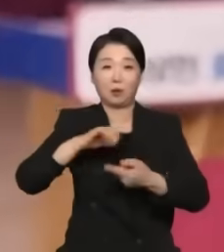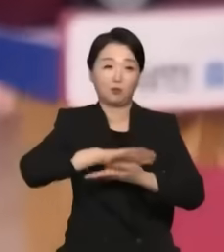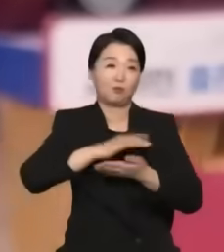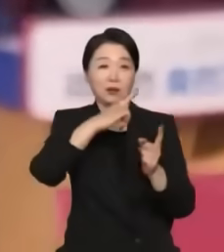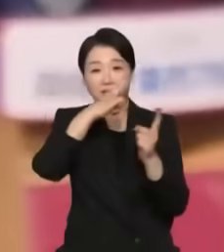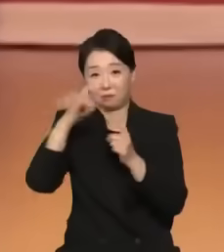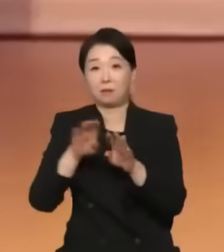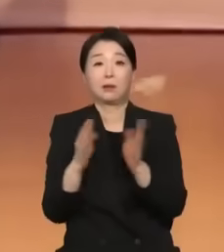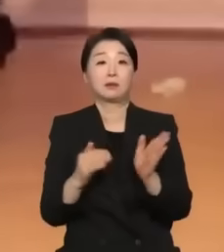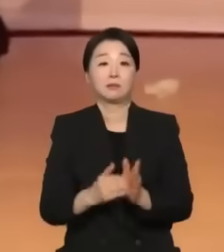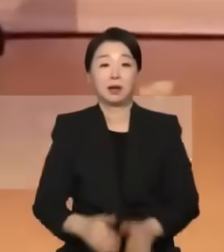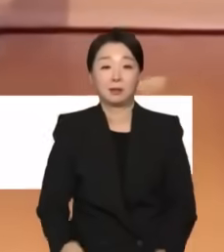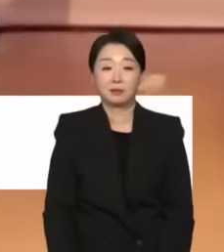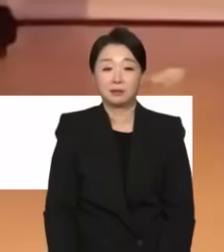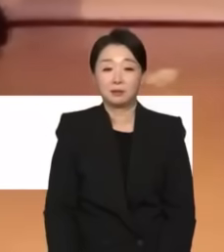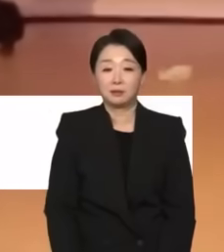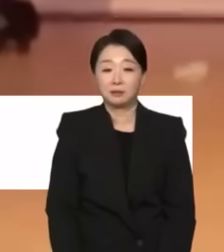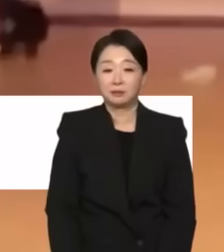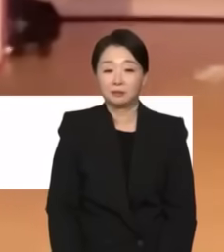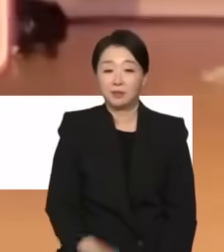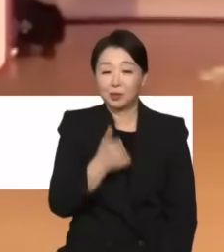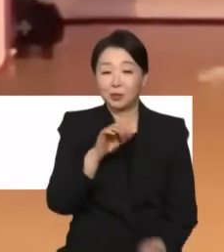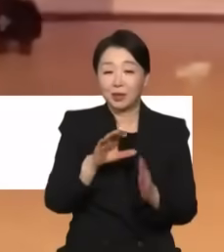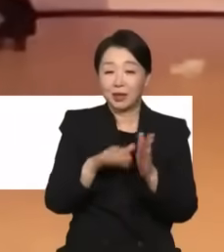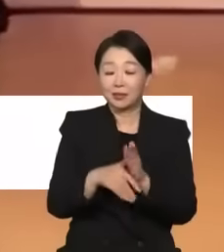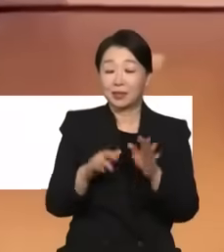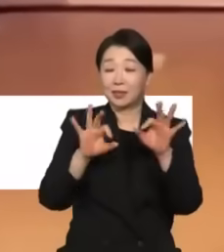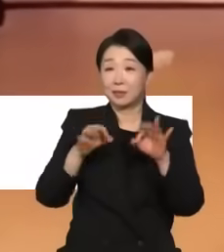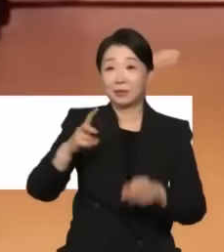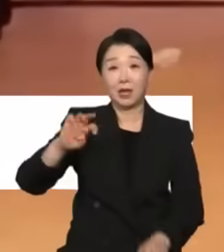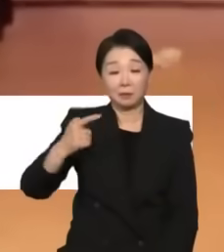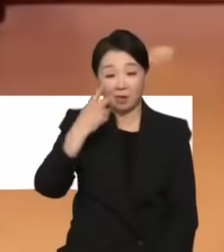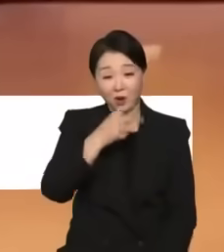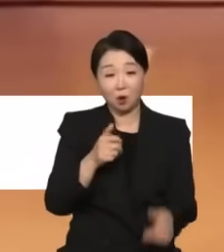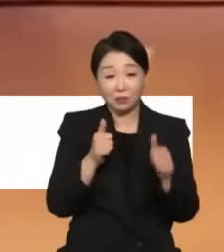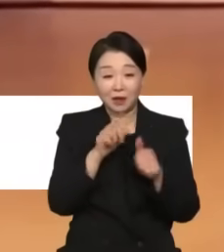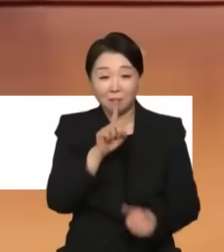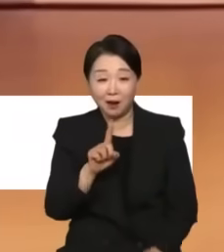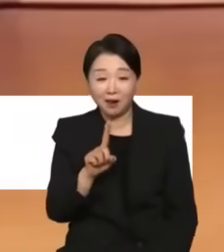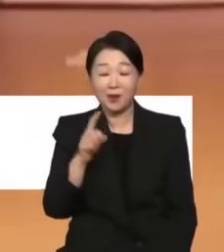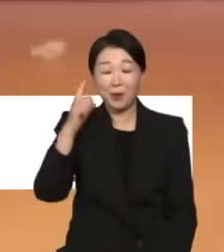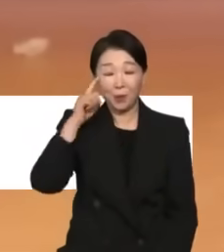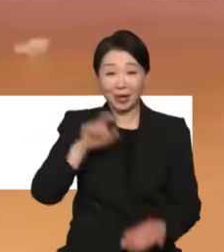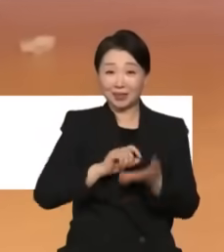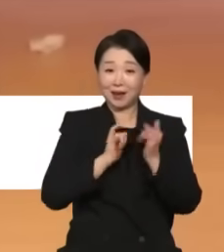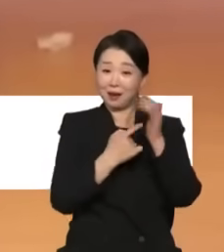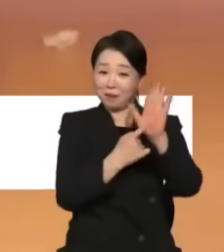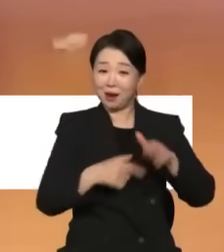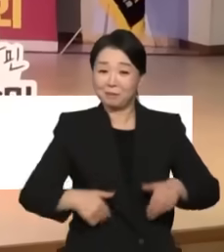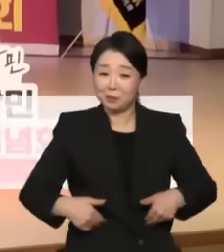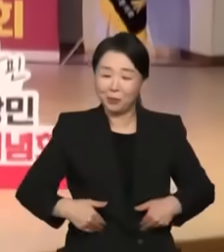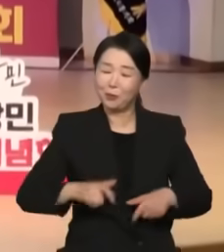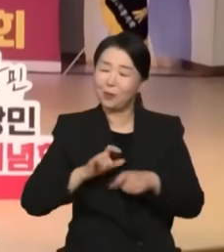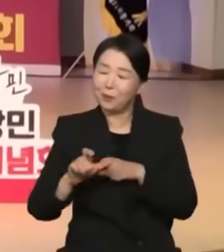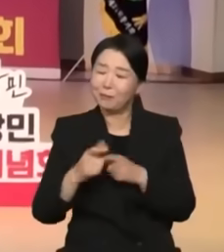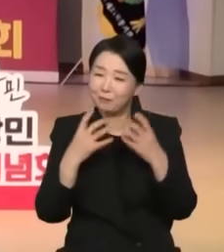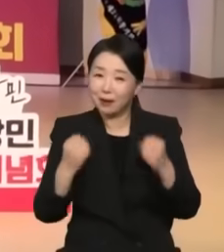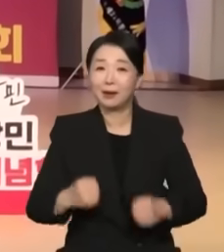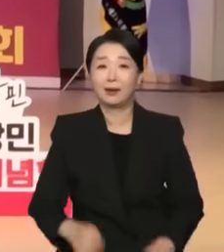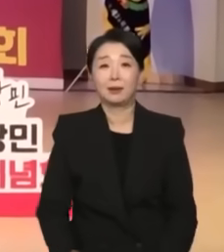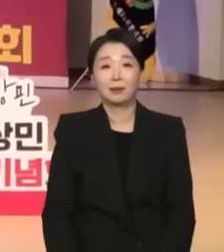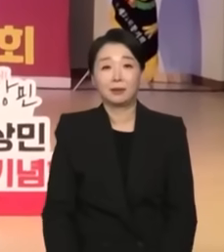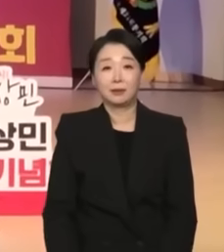열었습니다. 소개를 할 때 김상민 검사라고 해야 되나, 김상민 작가라고 해야 되나 고민을 많이 했습니다.